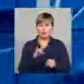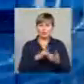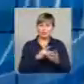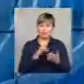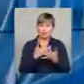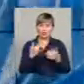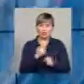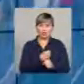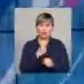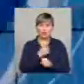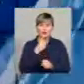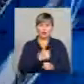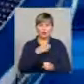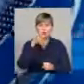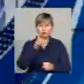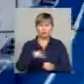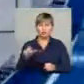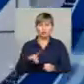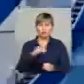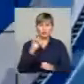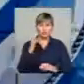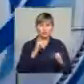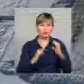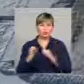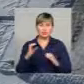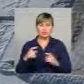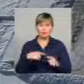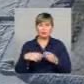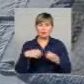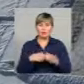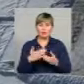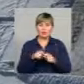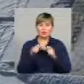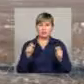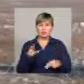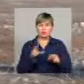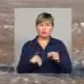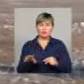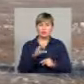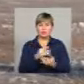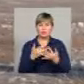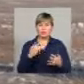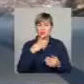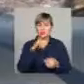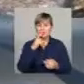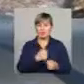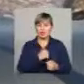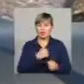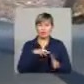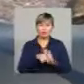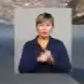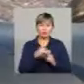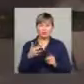«Шагала» разработали военные ученые Национального университета обороны. При его создании учли все потребности казахстанской армии, в том